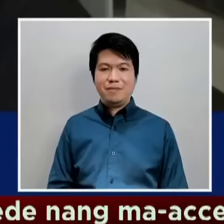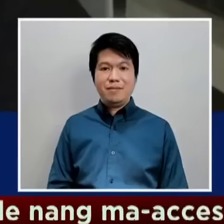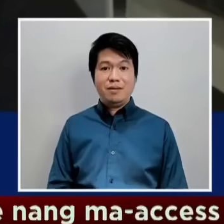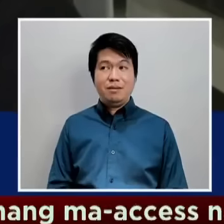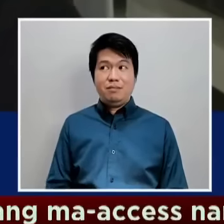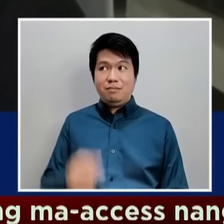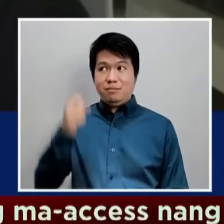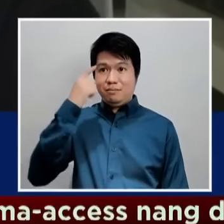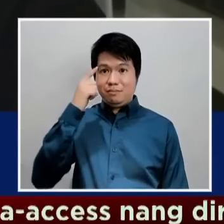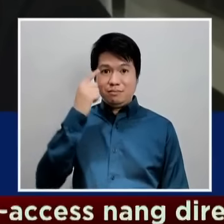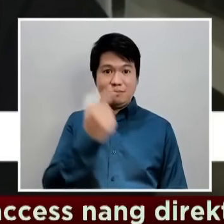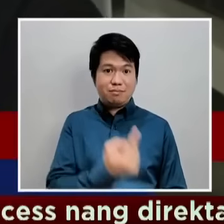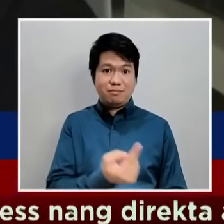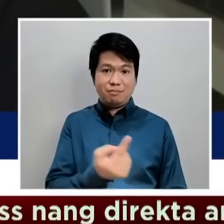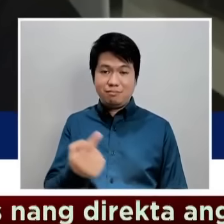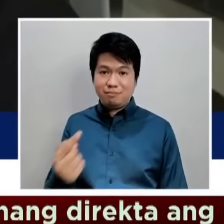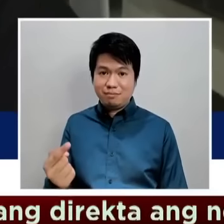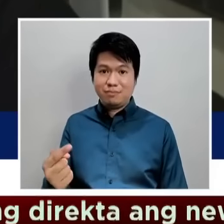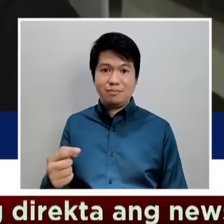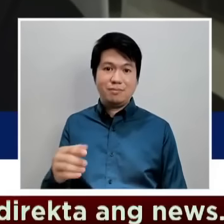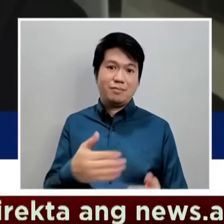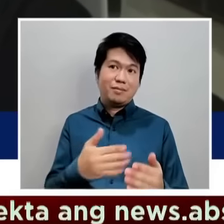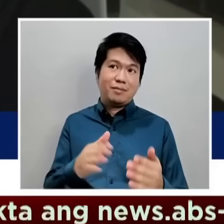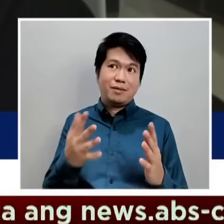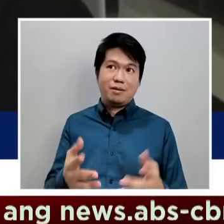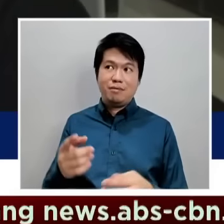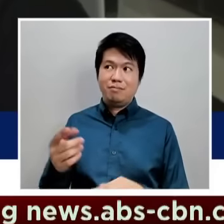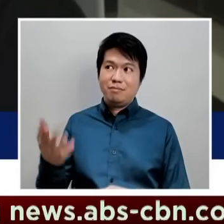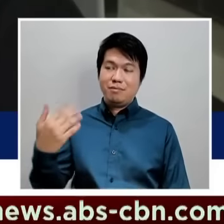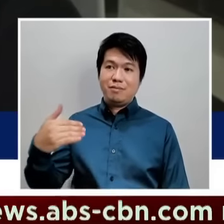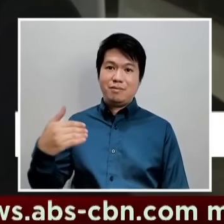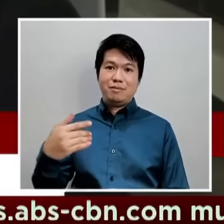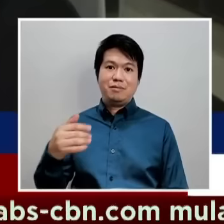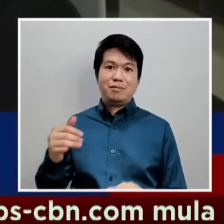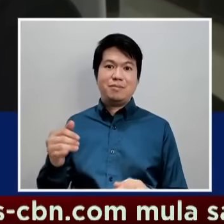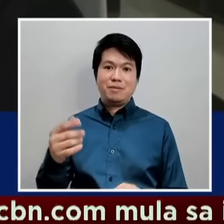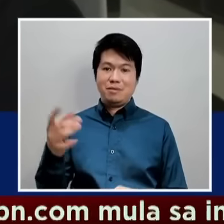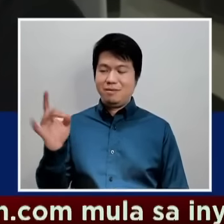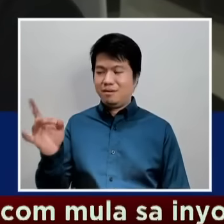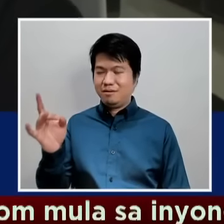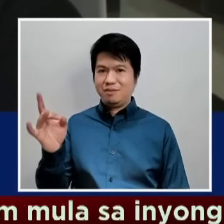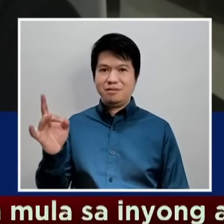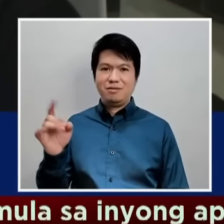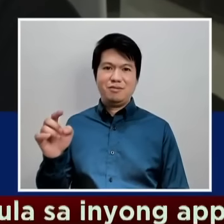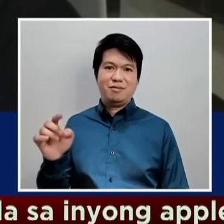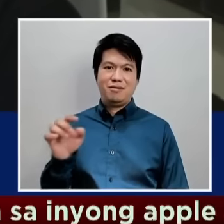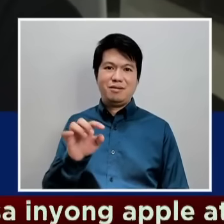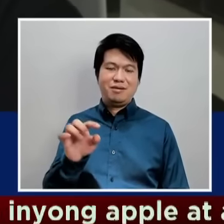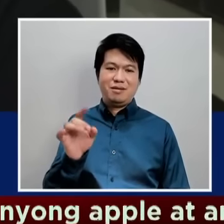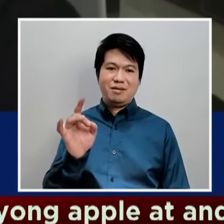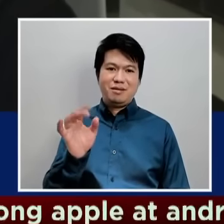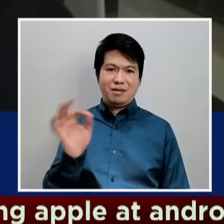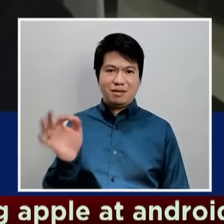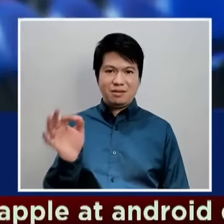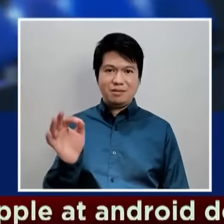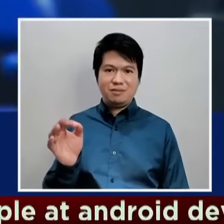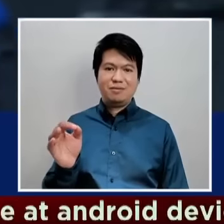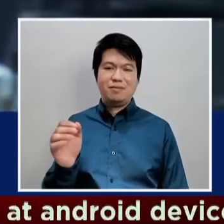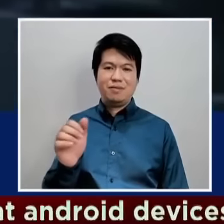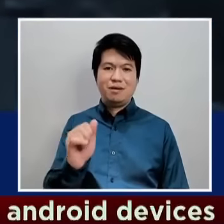started sa panahon ko, yung medyo 80s, 90s, yun din ang mga sagot nila. Coming back to the Araneta Coliseum is like coming back